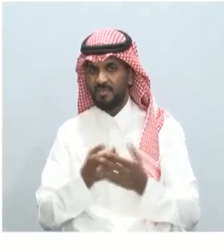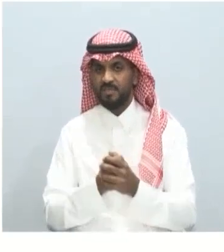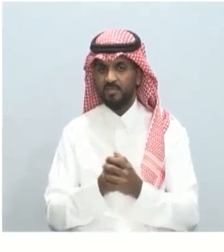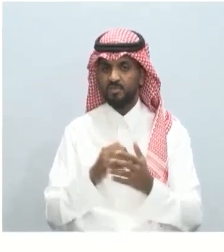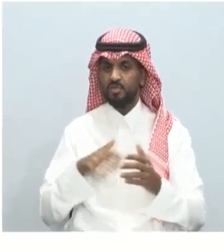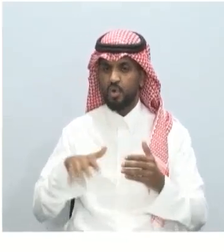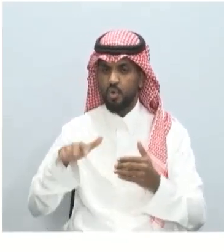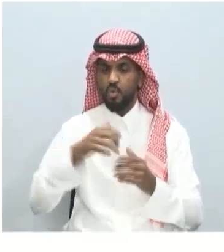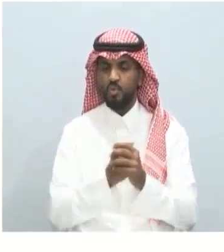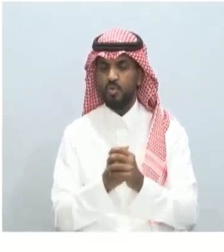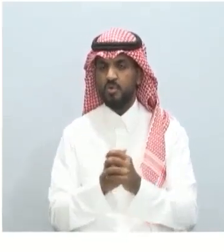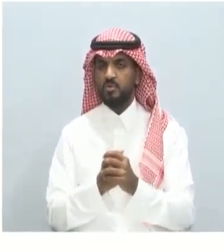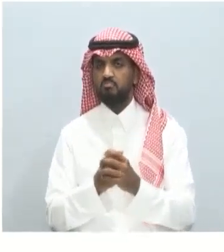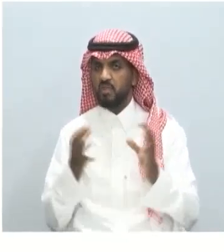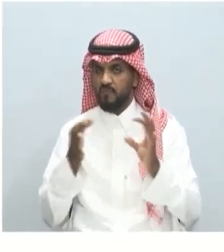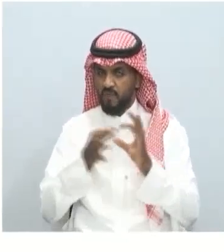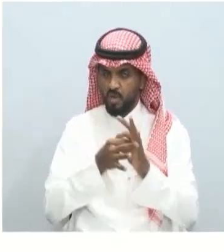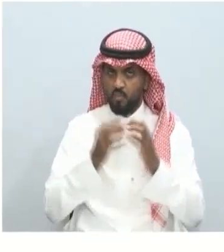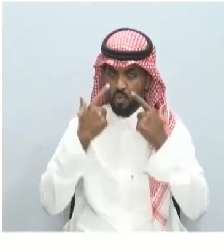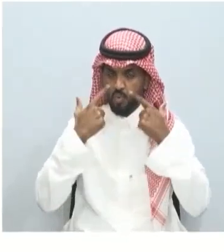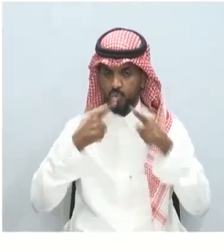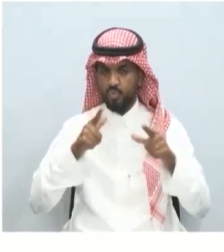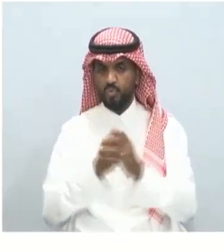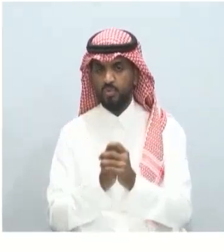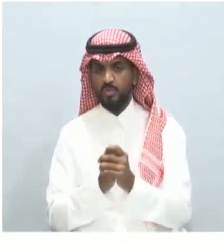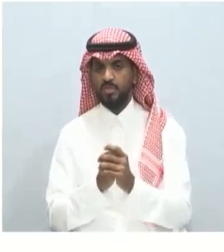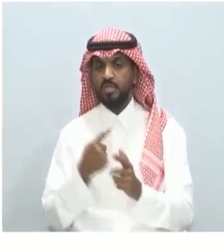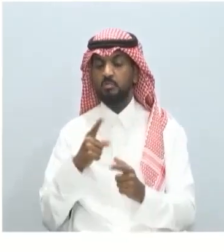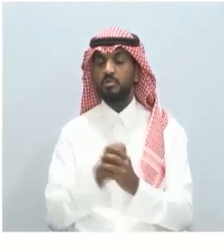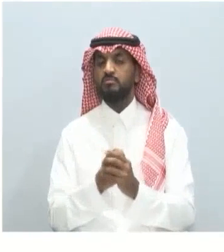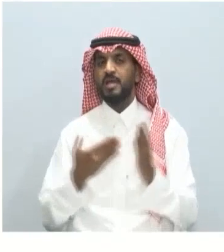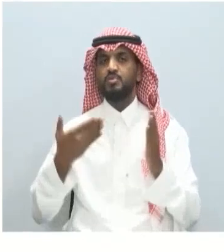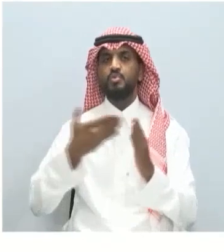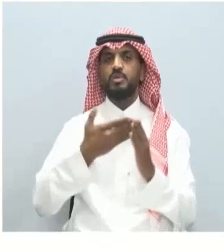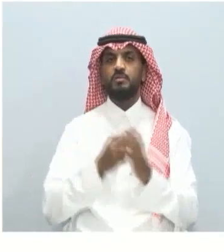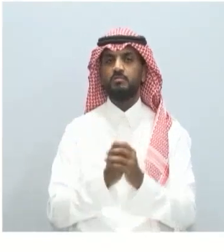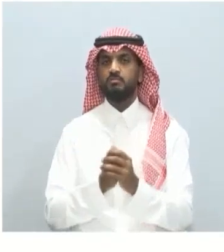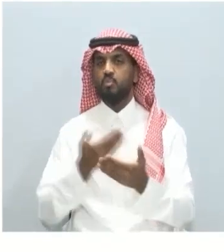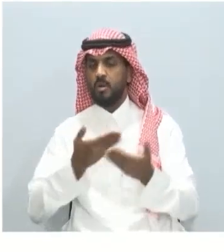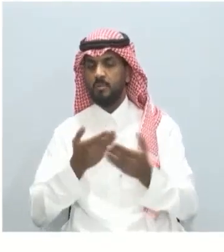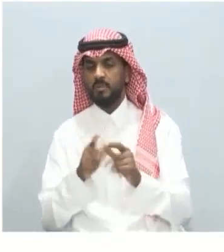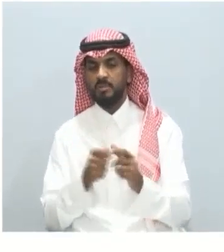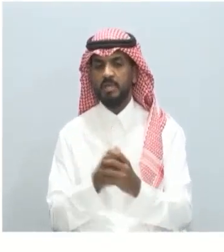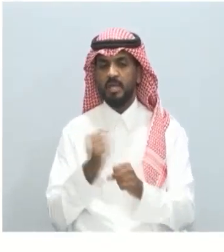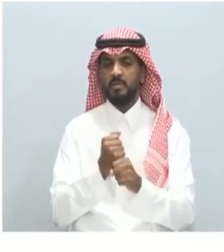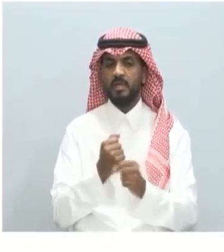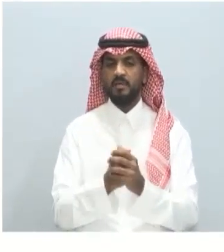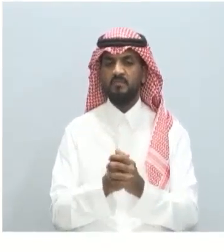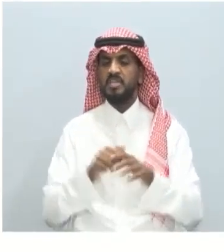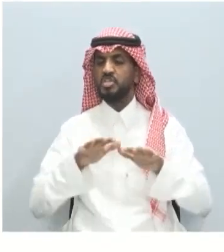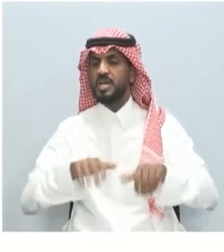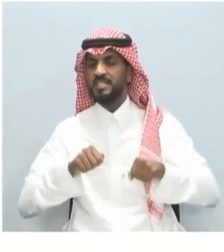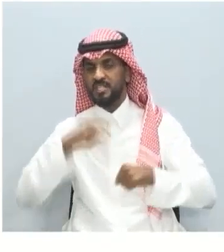جو من التفاهم والوضوح شاء المدير ان ينهي المقابله بالحديث عن بعض اعماله في اجازته